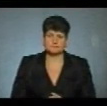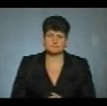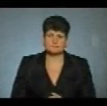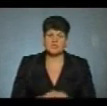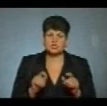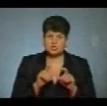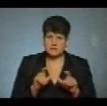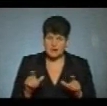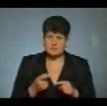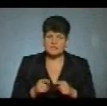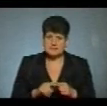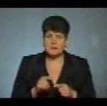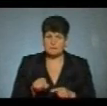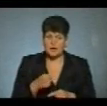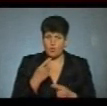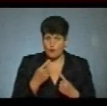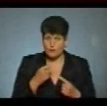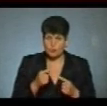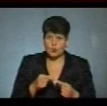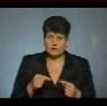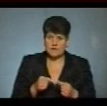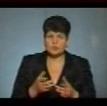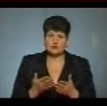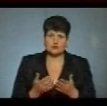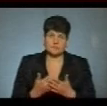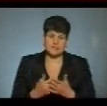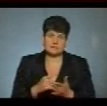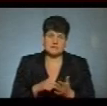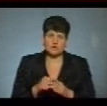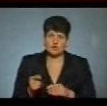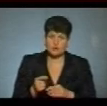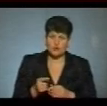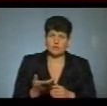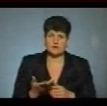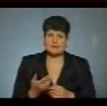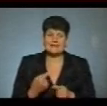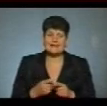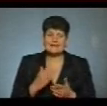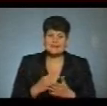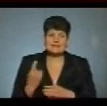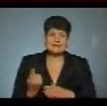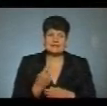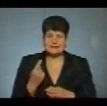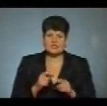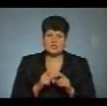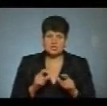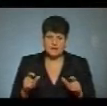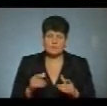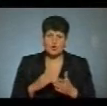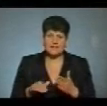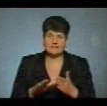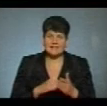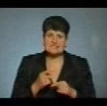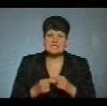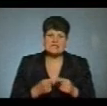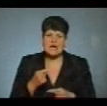Штаб, тобто це ми говоримо про конкретно, наприклад, якщо місто Тернопіль, чи місто... Є чи це єдиний оперативний штаб по ліквідації наслідків